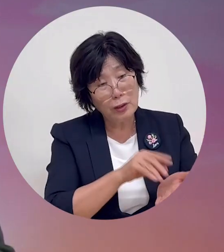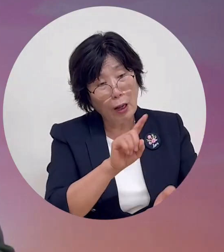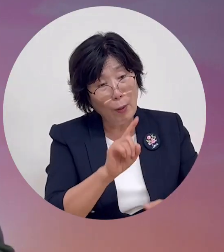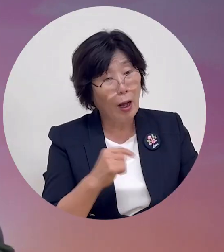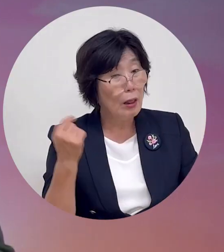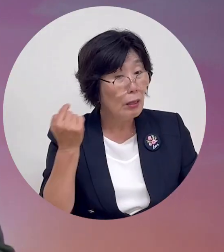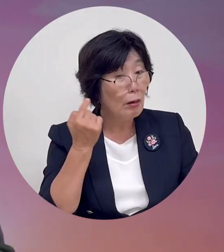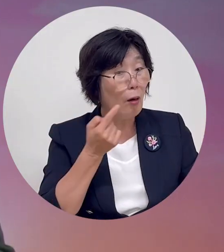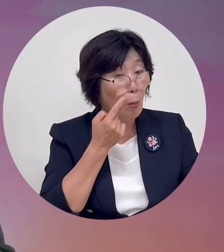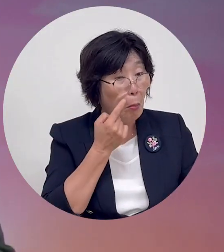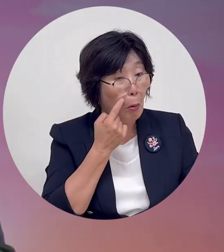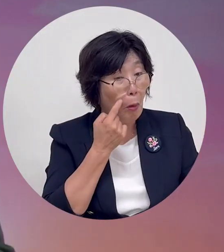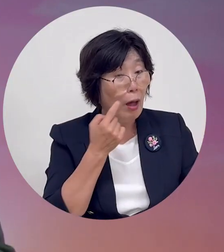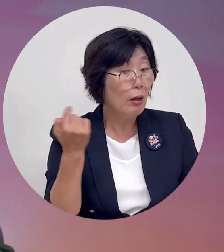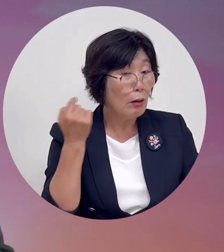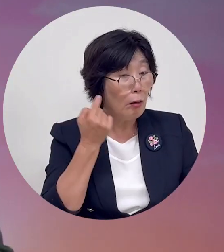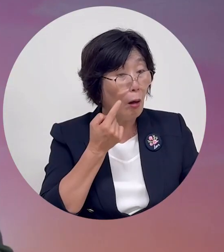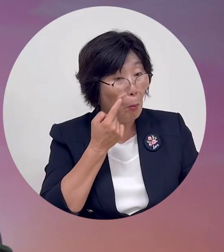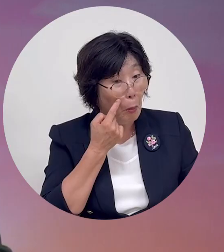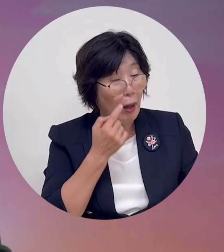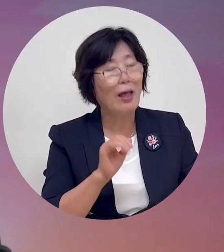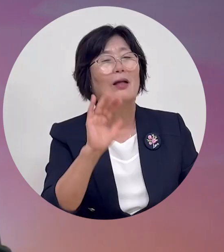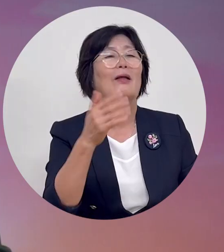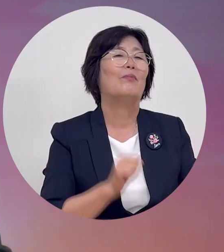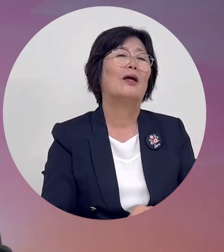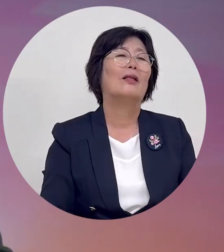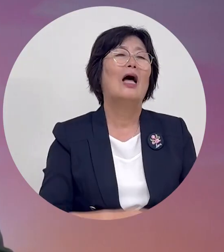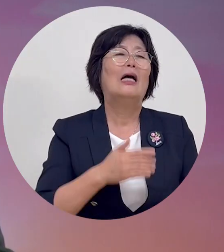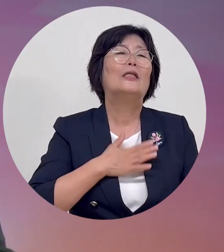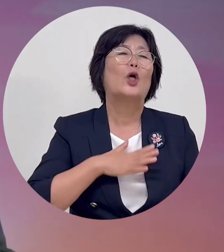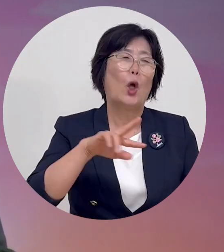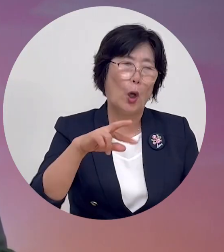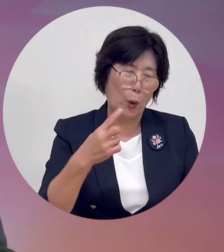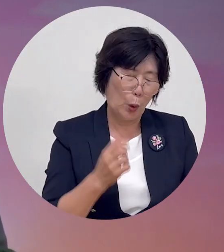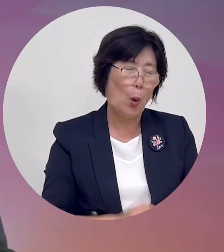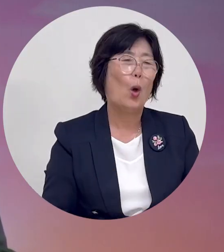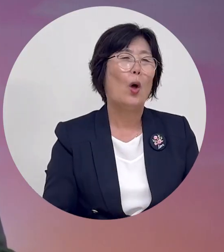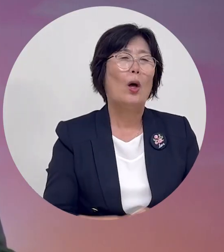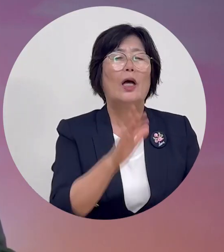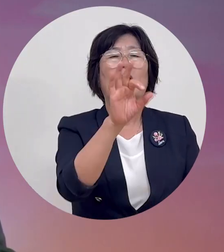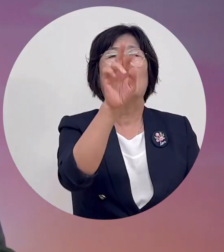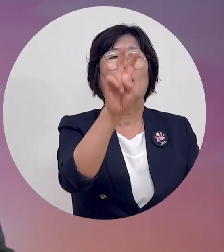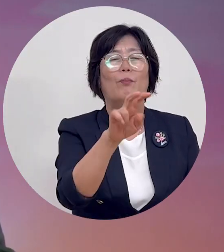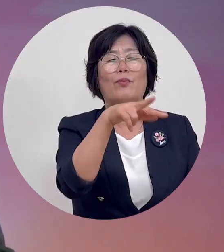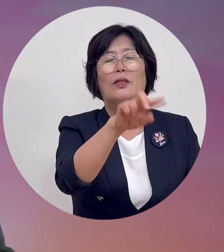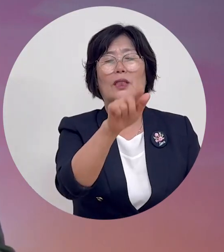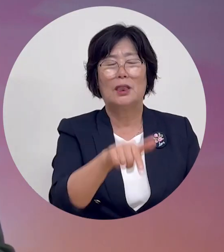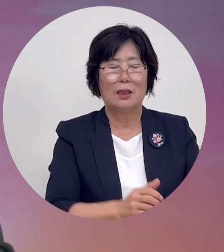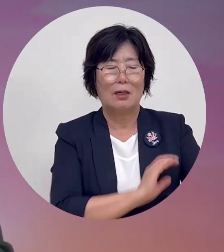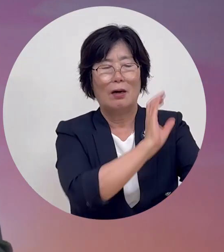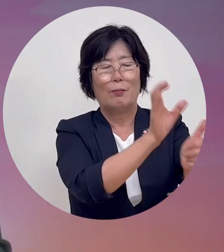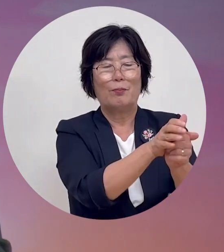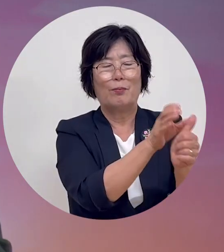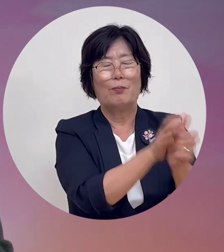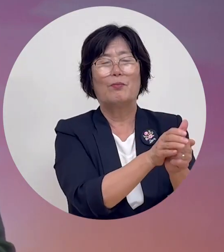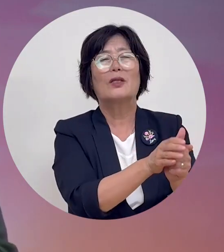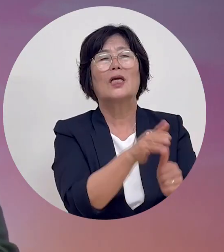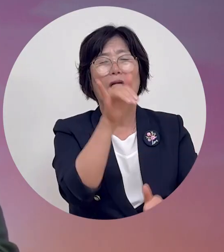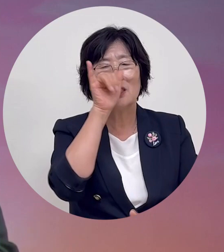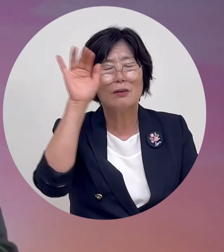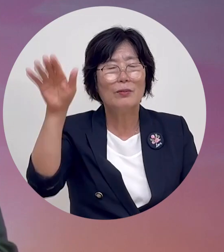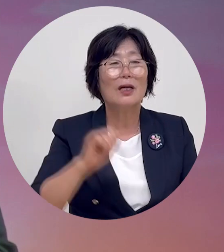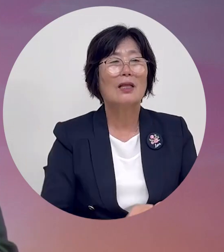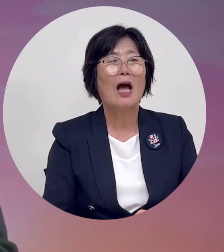수 있어야겠죠. 저도 임직을 앞두고 있으니까 그런 부분에 있어서 예민하죠. 우리가 임직이나